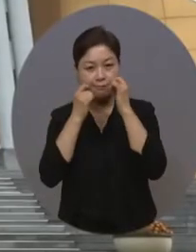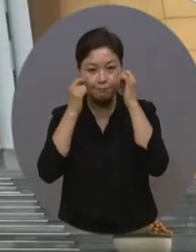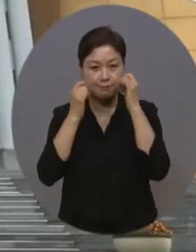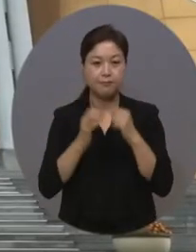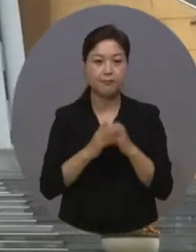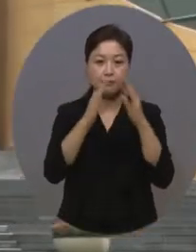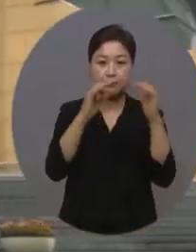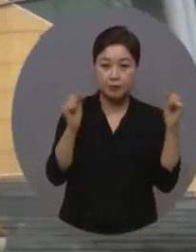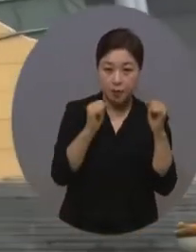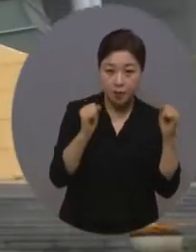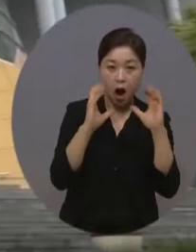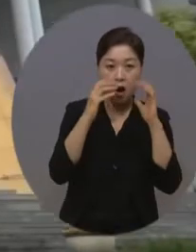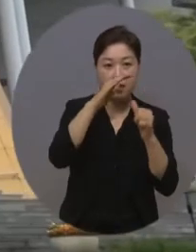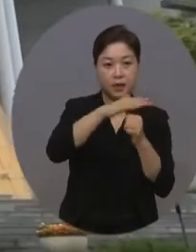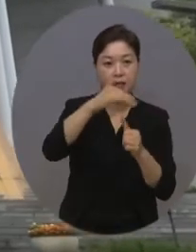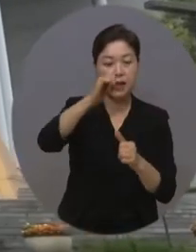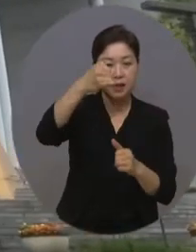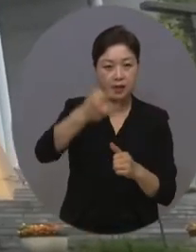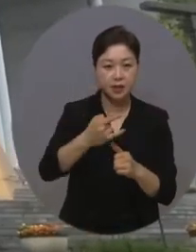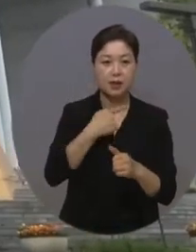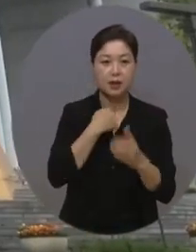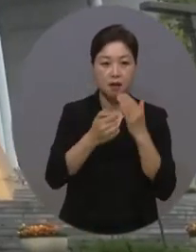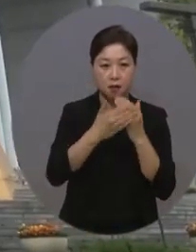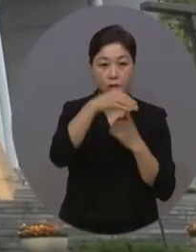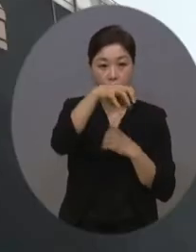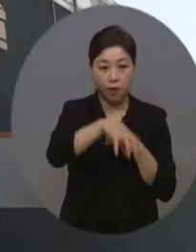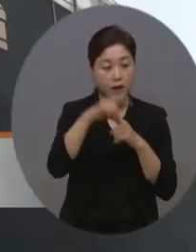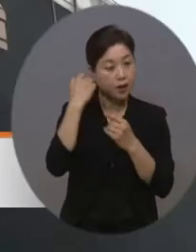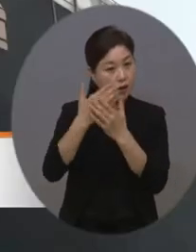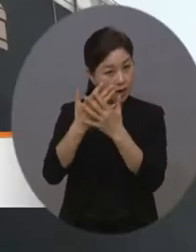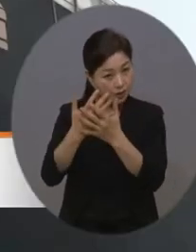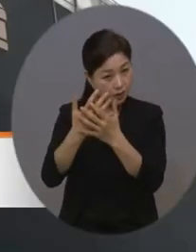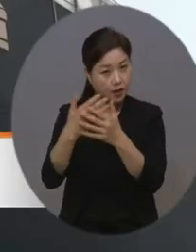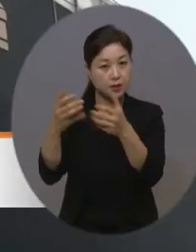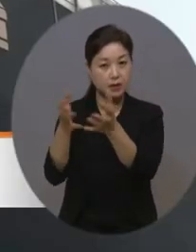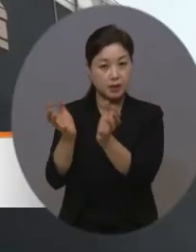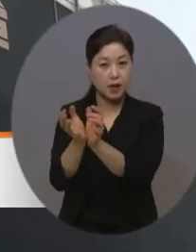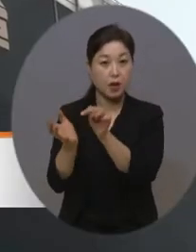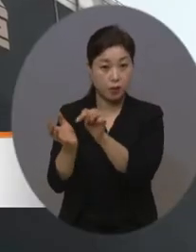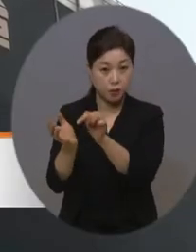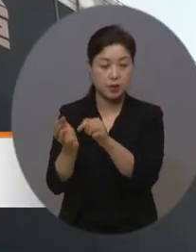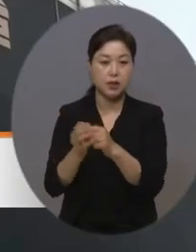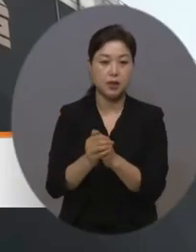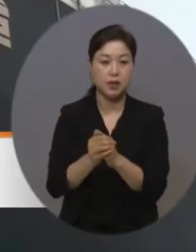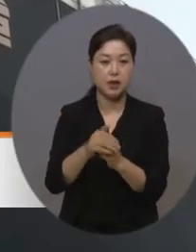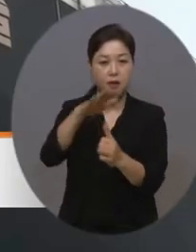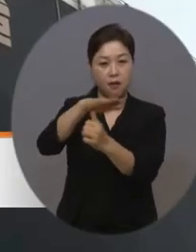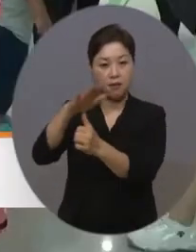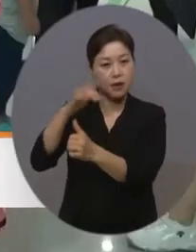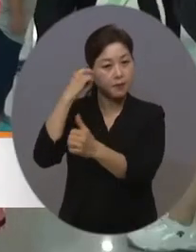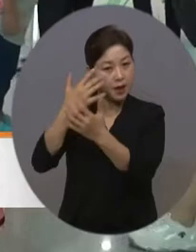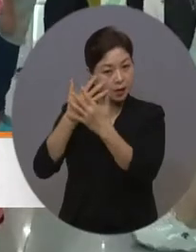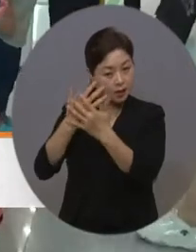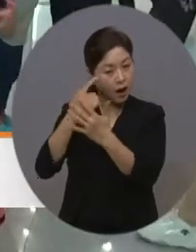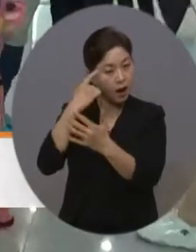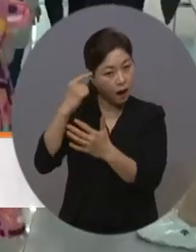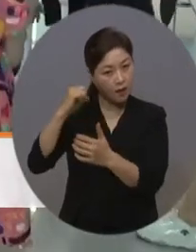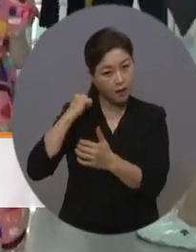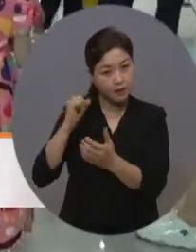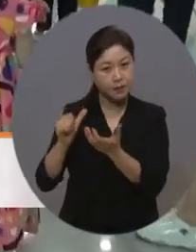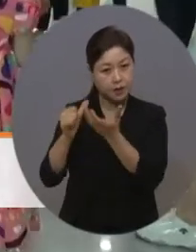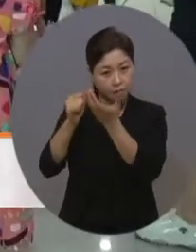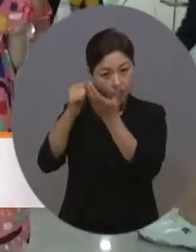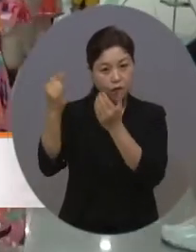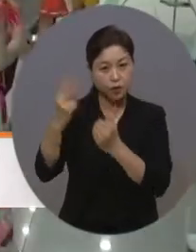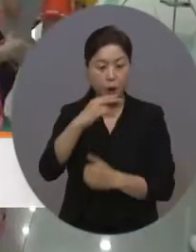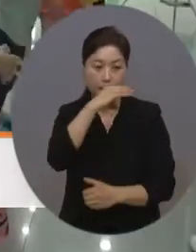전라북도 어린이 창의 체험관에 찾아가는 상상놀이극단이 도내 어린이들의 상상력과 창의력 증진, 그리고 올바른